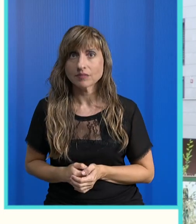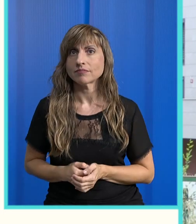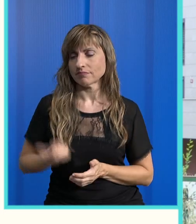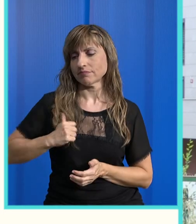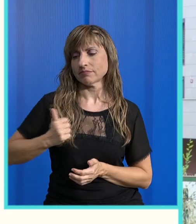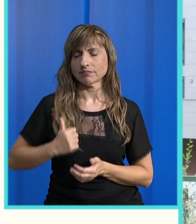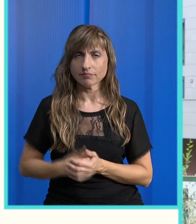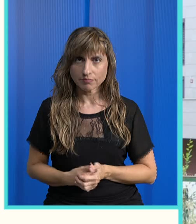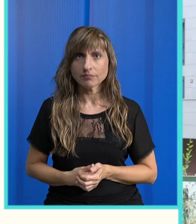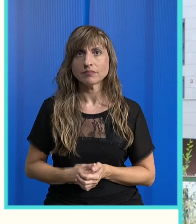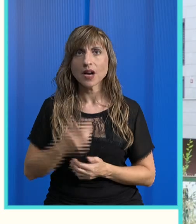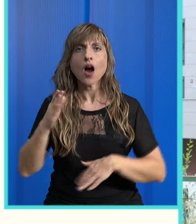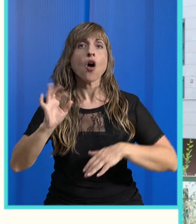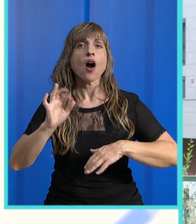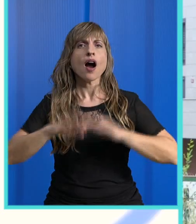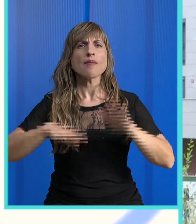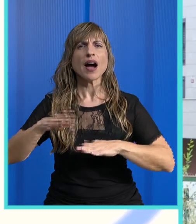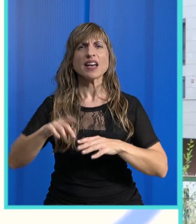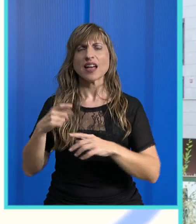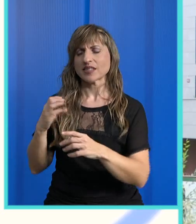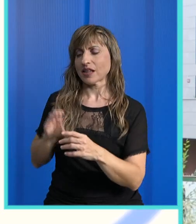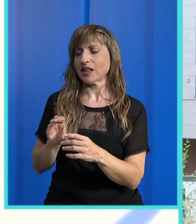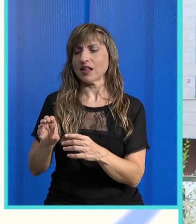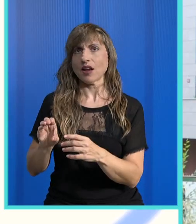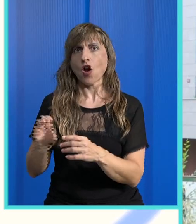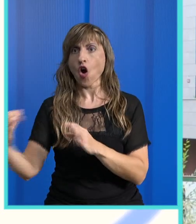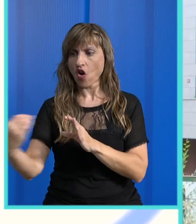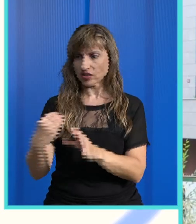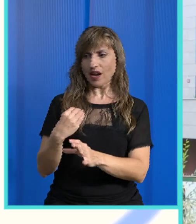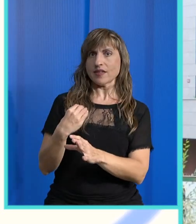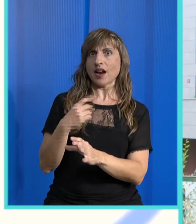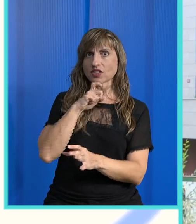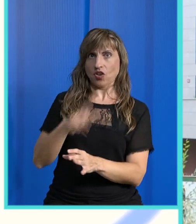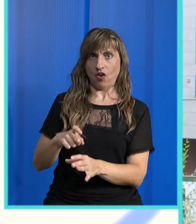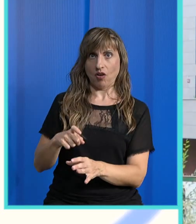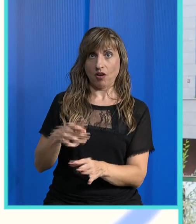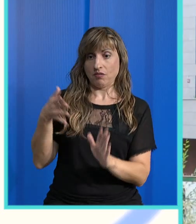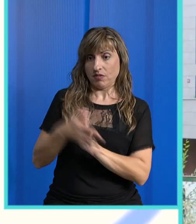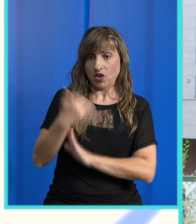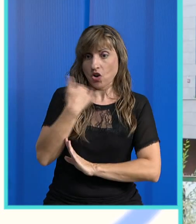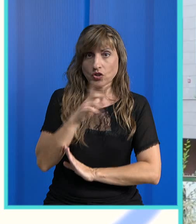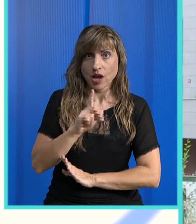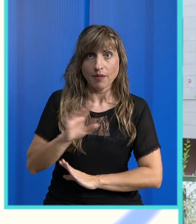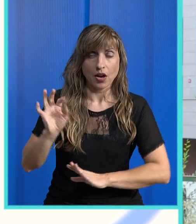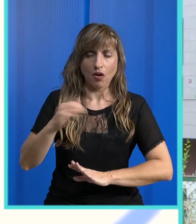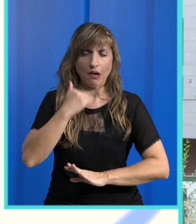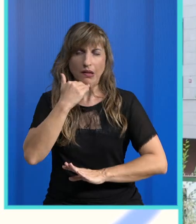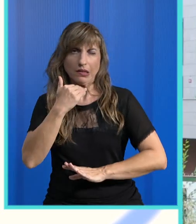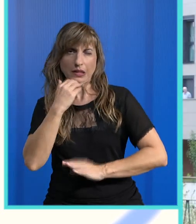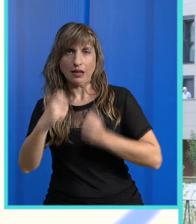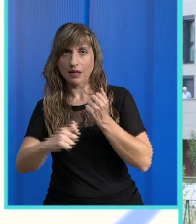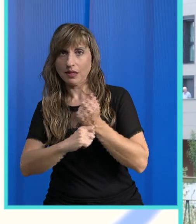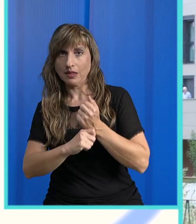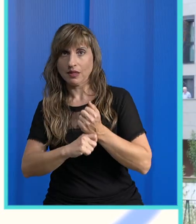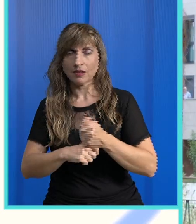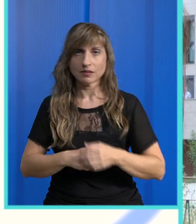tot fan entren en contadirecció o per desconegència del barri o perquè ja s'ho saben i fan la trampa